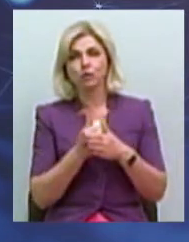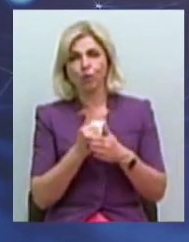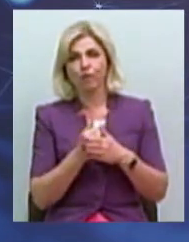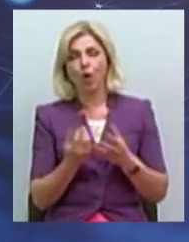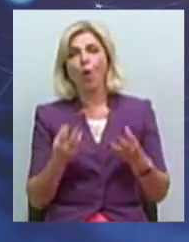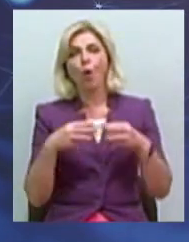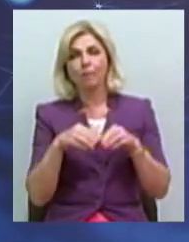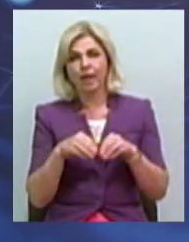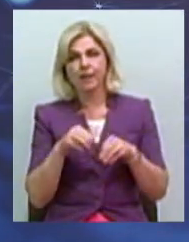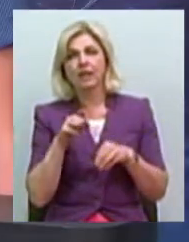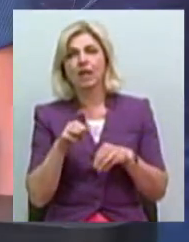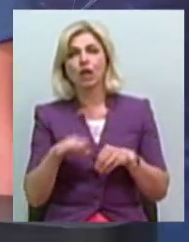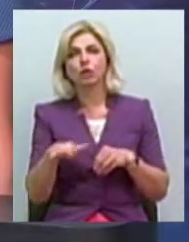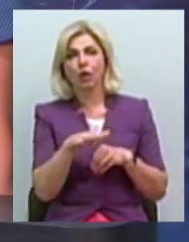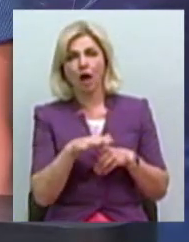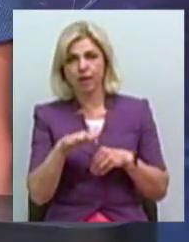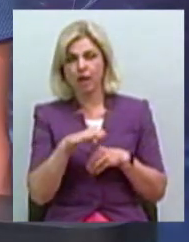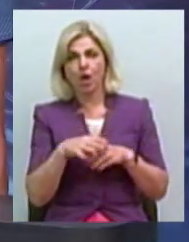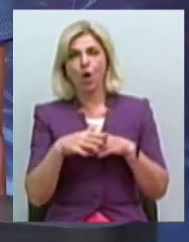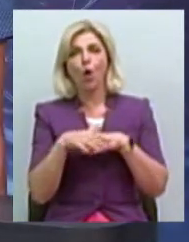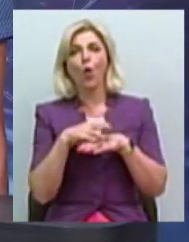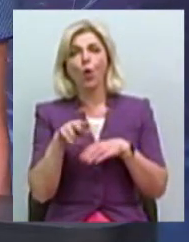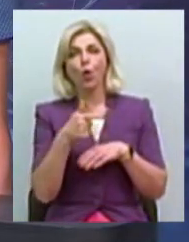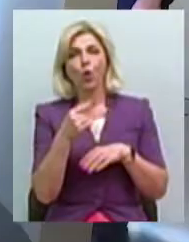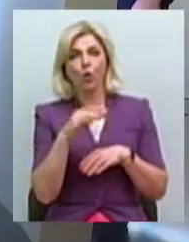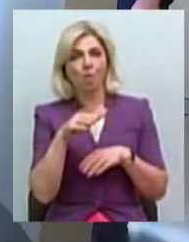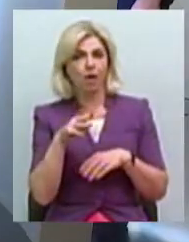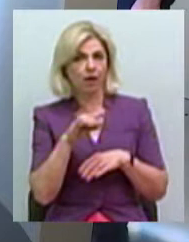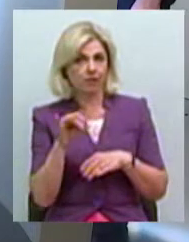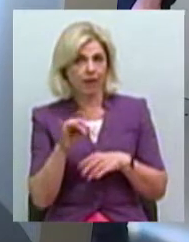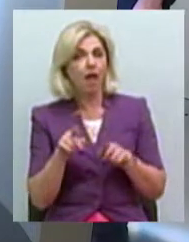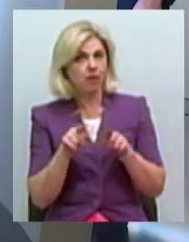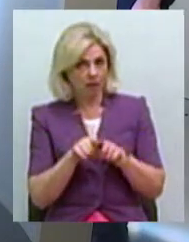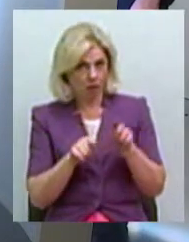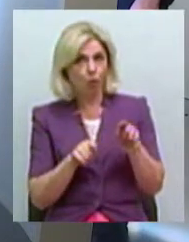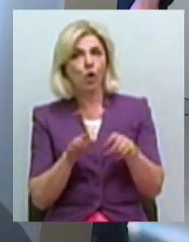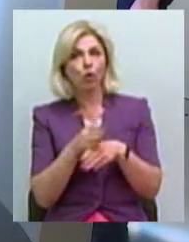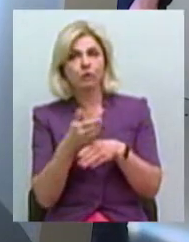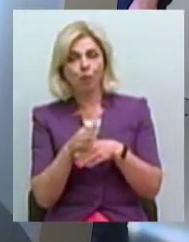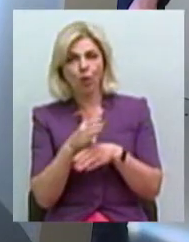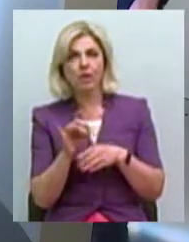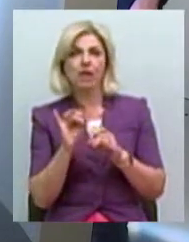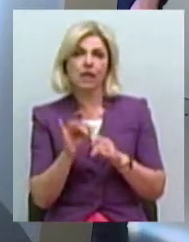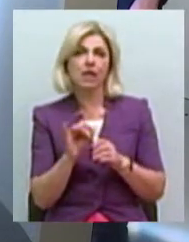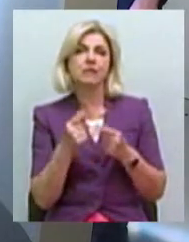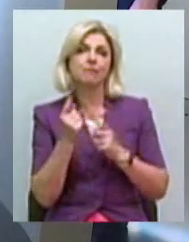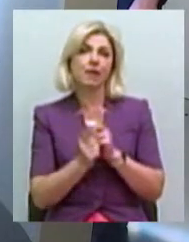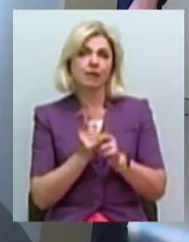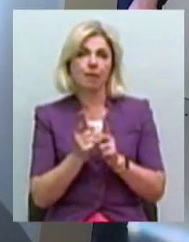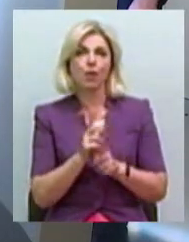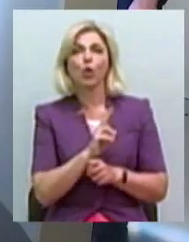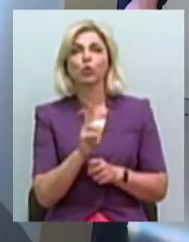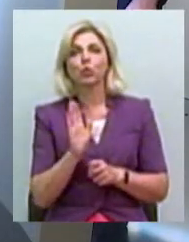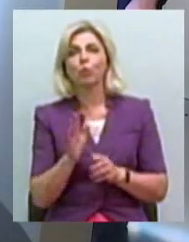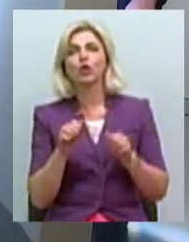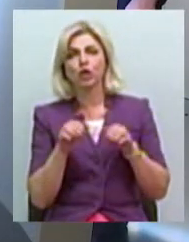об'єднані територіальні громади. Я маю саме такий розподіл, такий або інший, або цей зі змінами. Хто буде приймати рішення, що саме